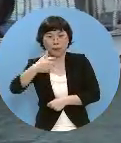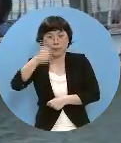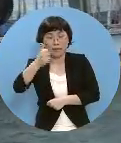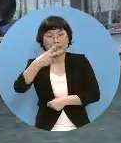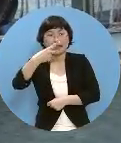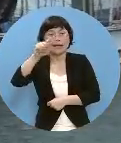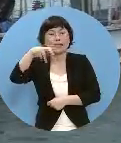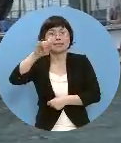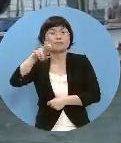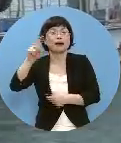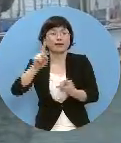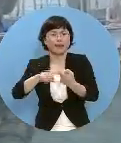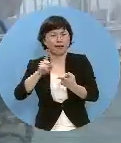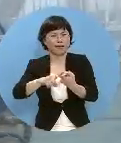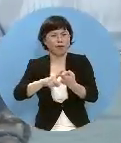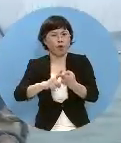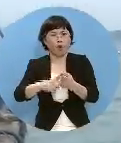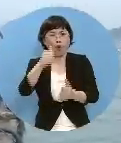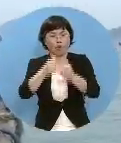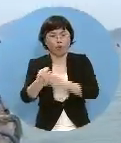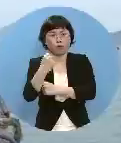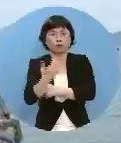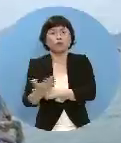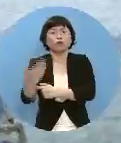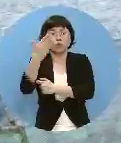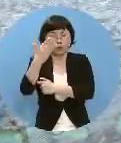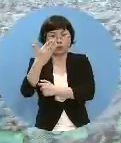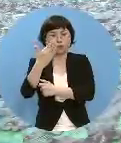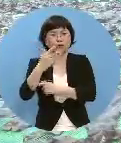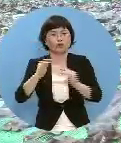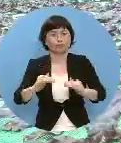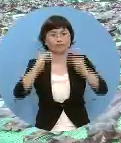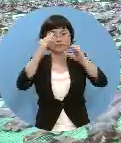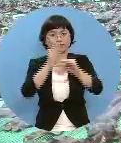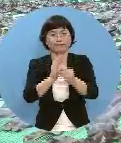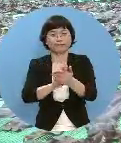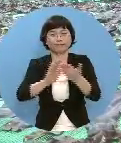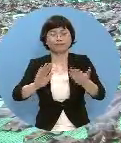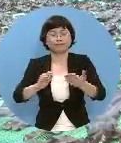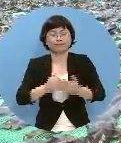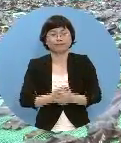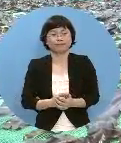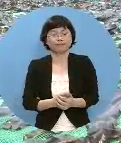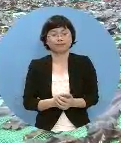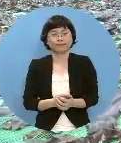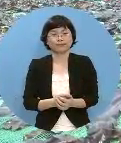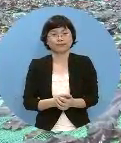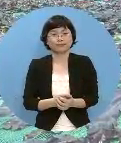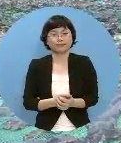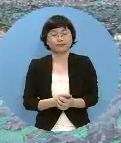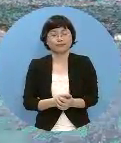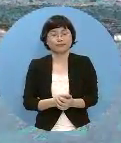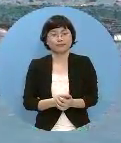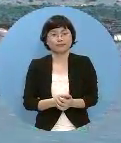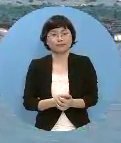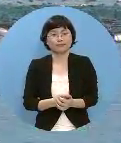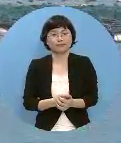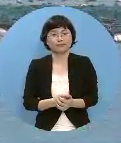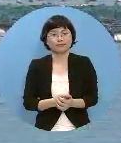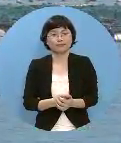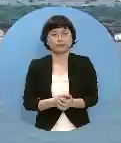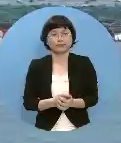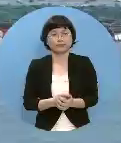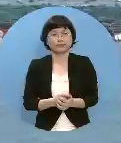다시마가 수산업의 경쟁력을 높이는 고소득 자원으로 자리매김하고 있습니다. 생명의 땅